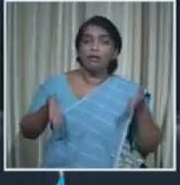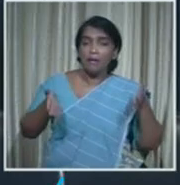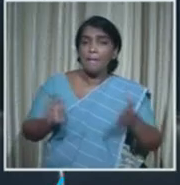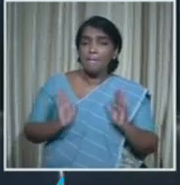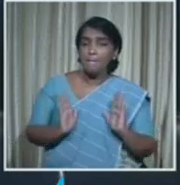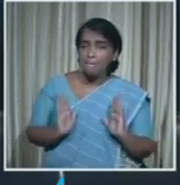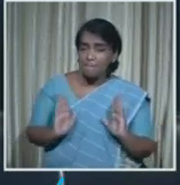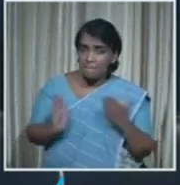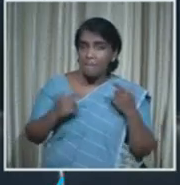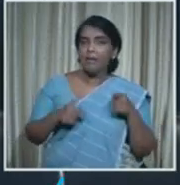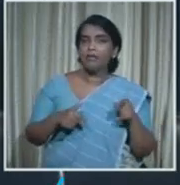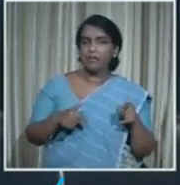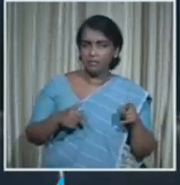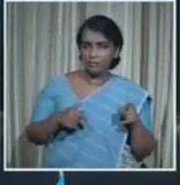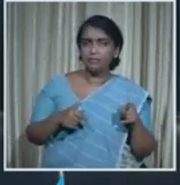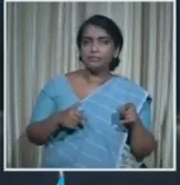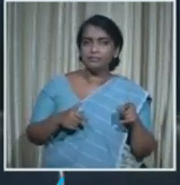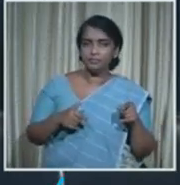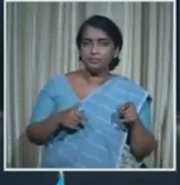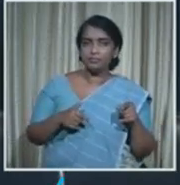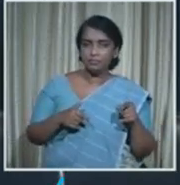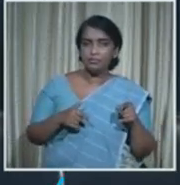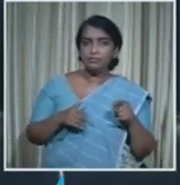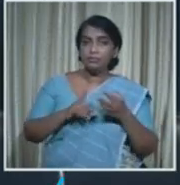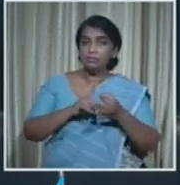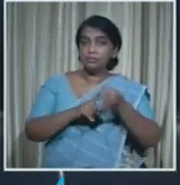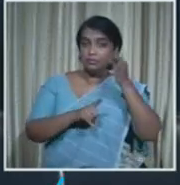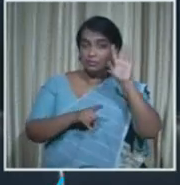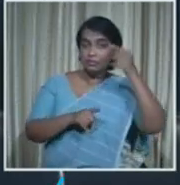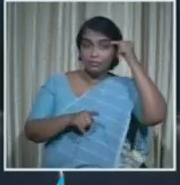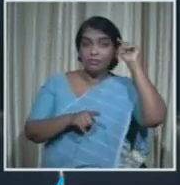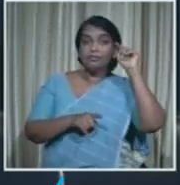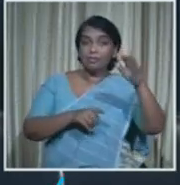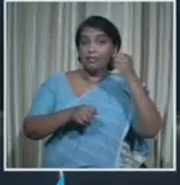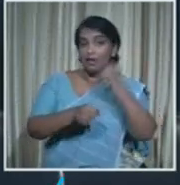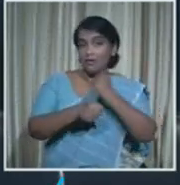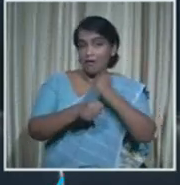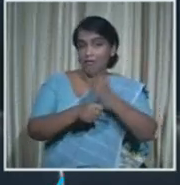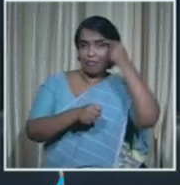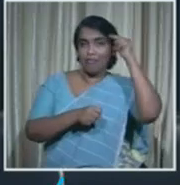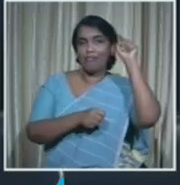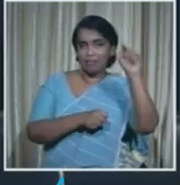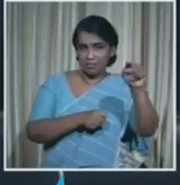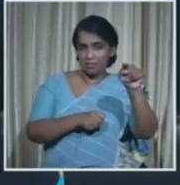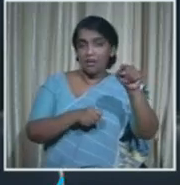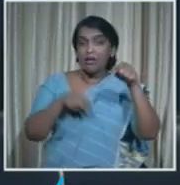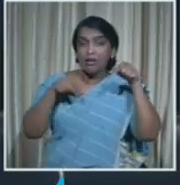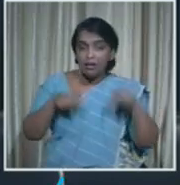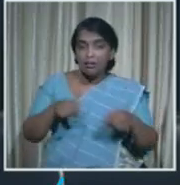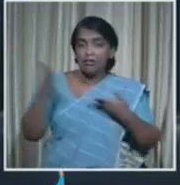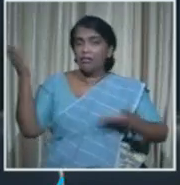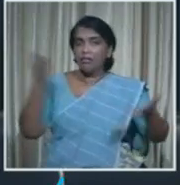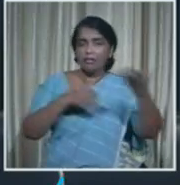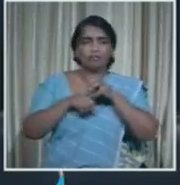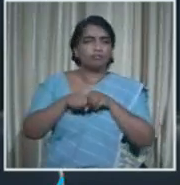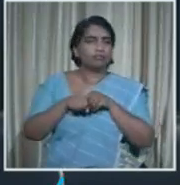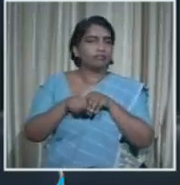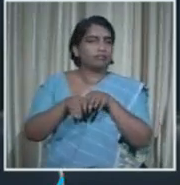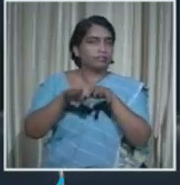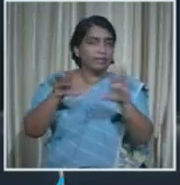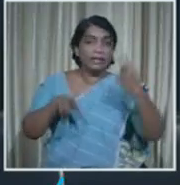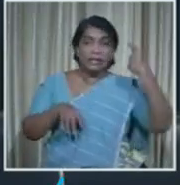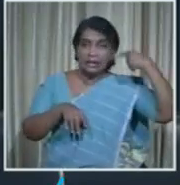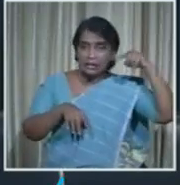gatte මේක පටන් ගත්තේ ජනාධිපතිතුමාට විරුද්ධව ආණ්ඩුවට විරුද්ධව. දැන් මේක හැමතැනම පැතිරෙනවා. ඊයේ